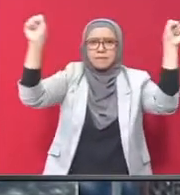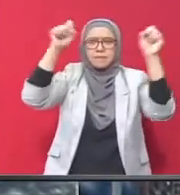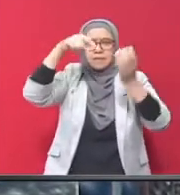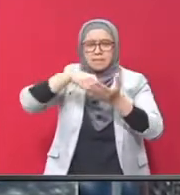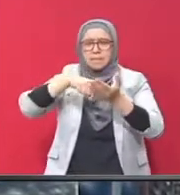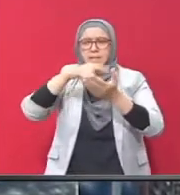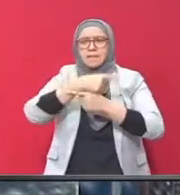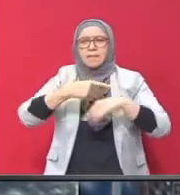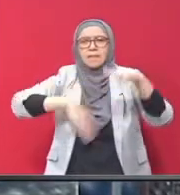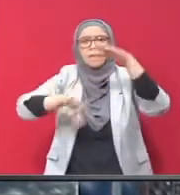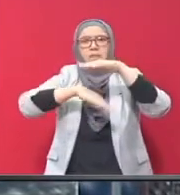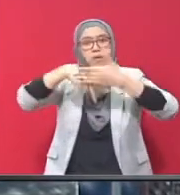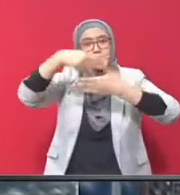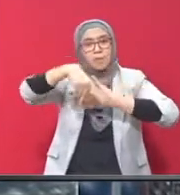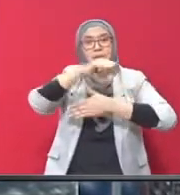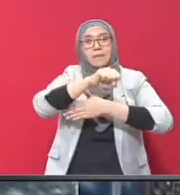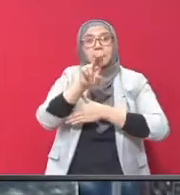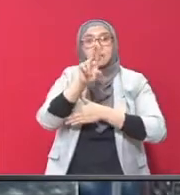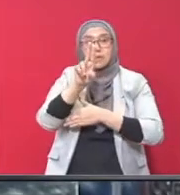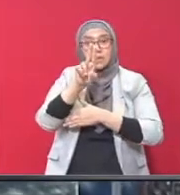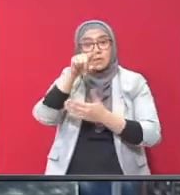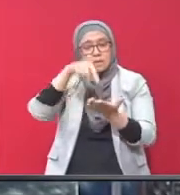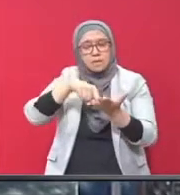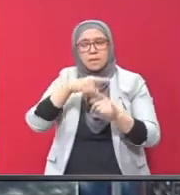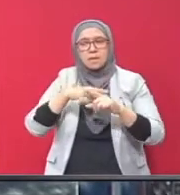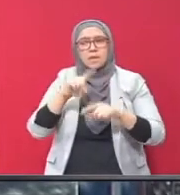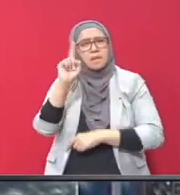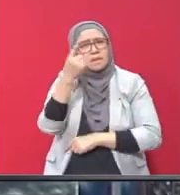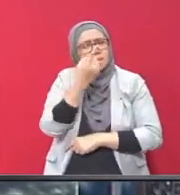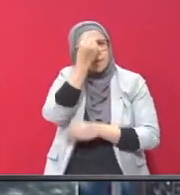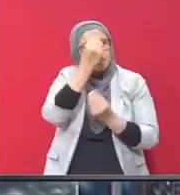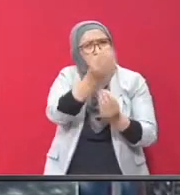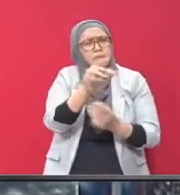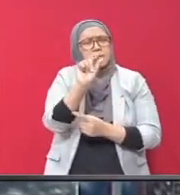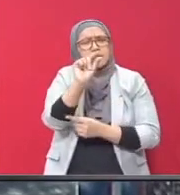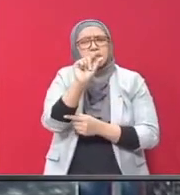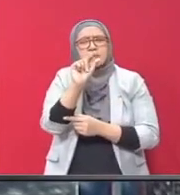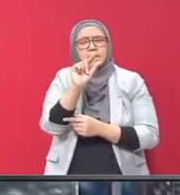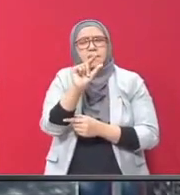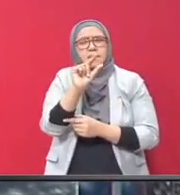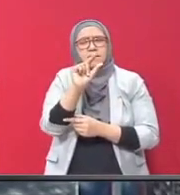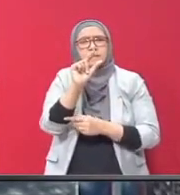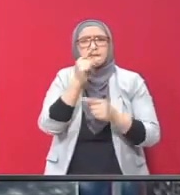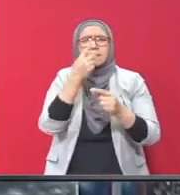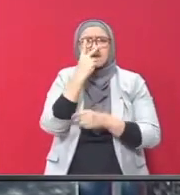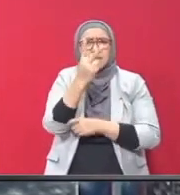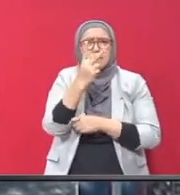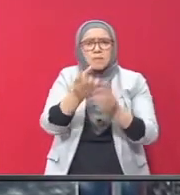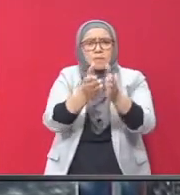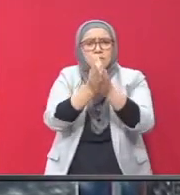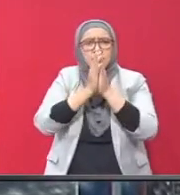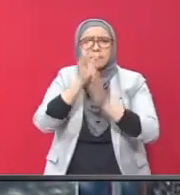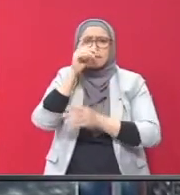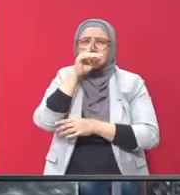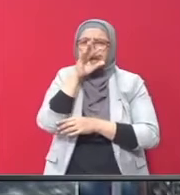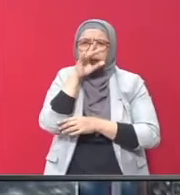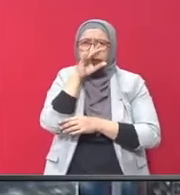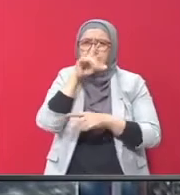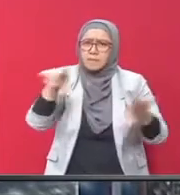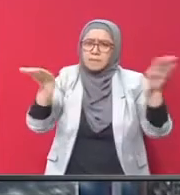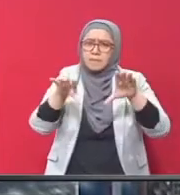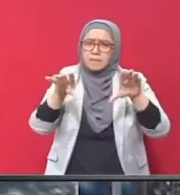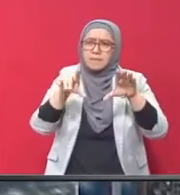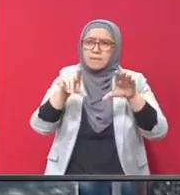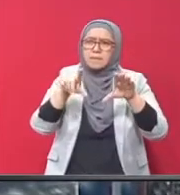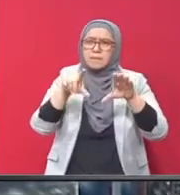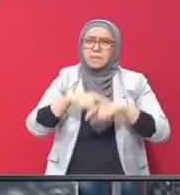pspro GPS unit cuma saya enak sebuah disini bahwa saya juga melihat bahwa tuntutan palsu itu dibuat menggambarkan